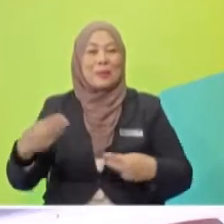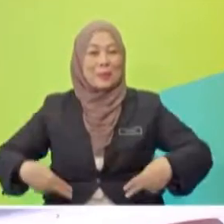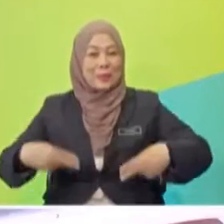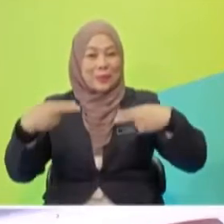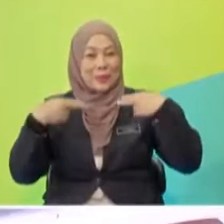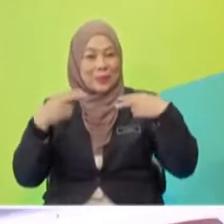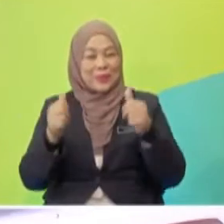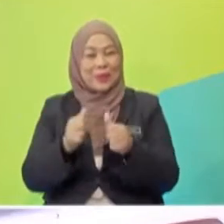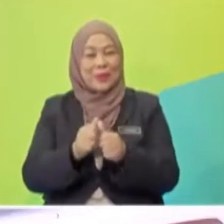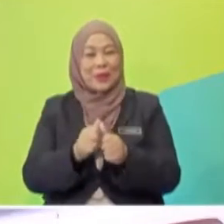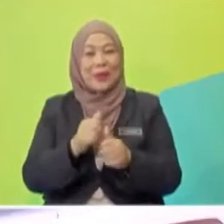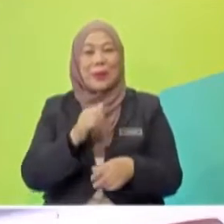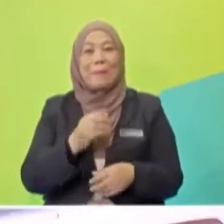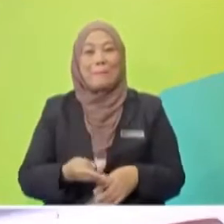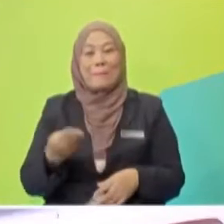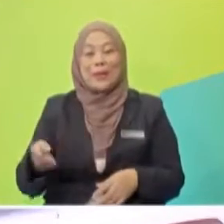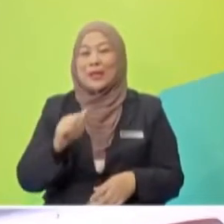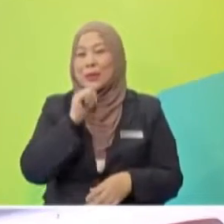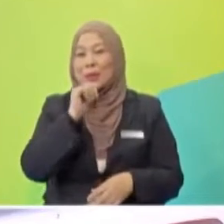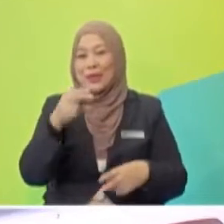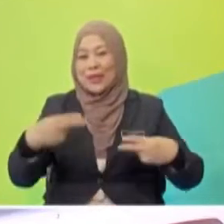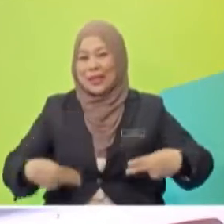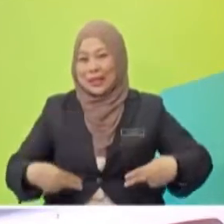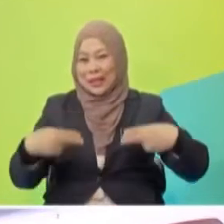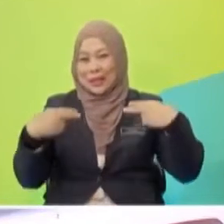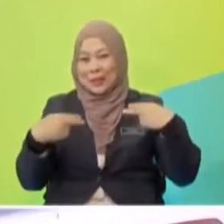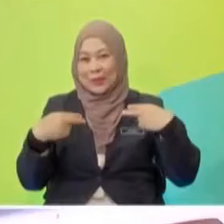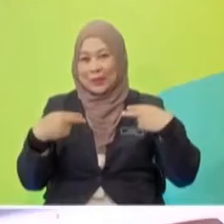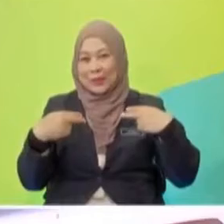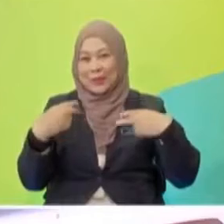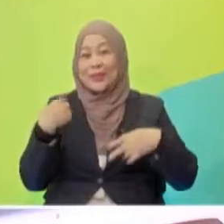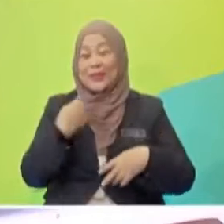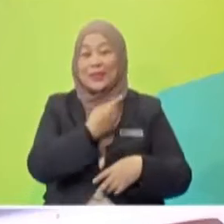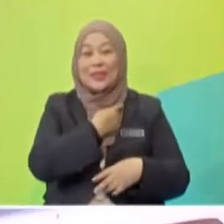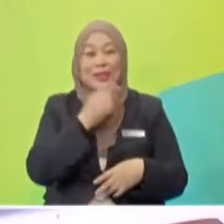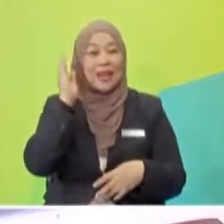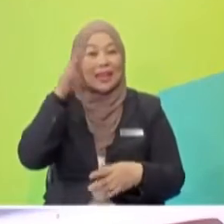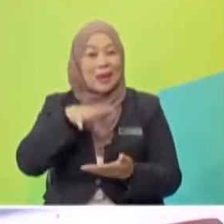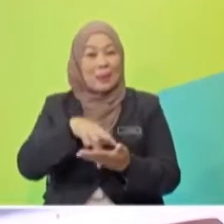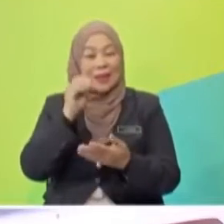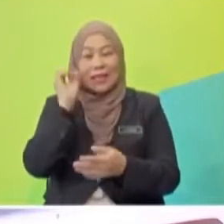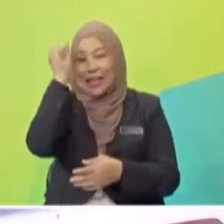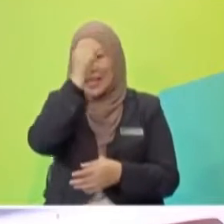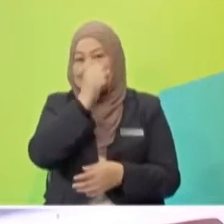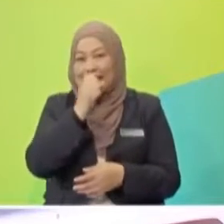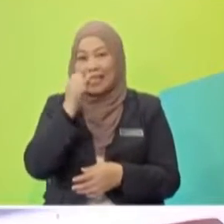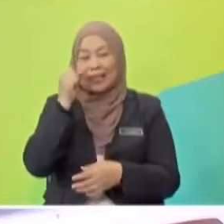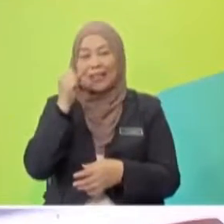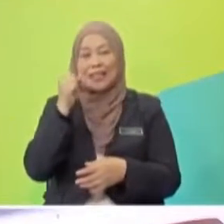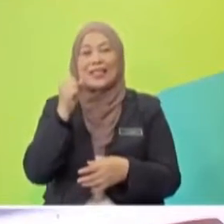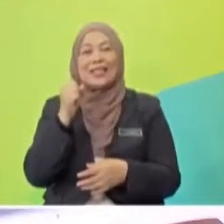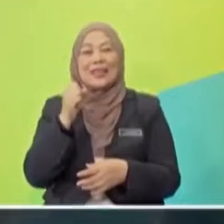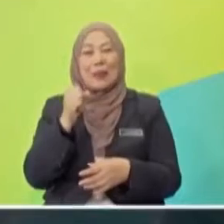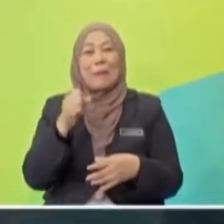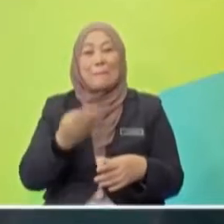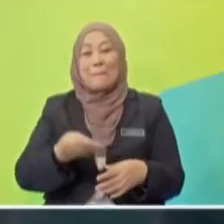hidup dan ya itu saja kita akan belajar ciri-ciri benda hidup dan ciri-ciri benda bukan hidup